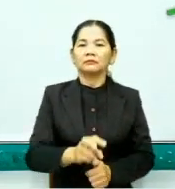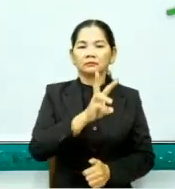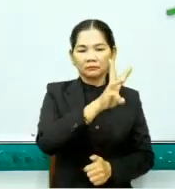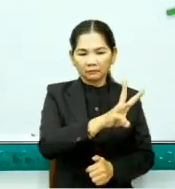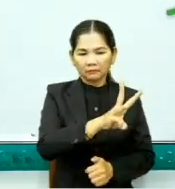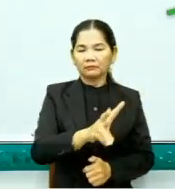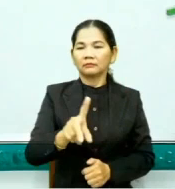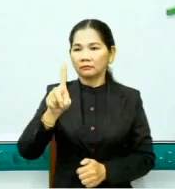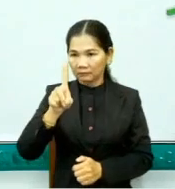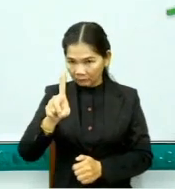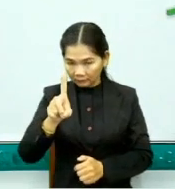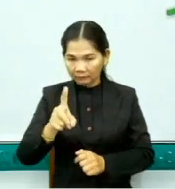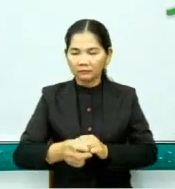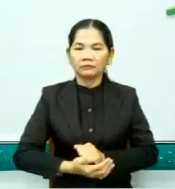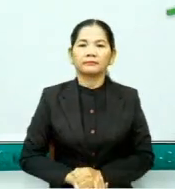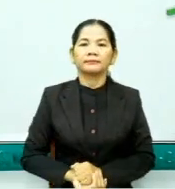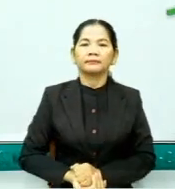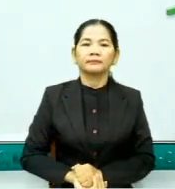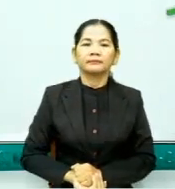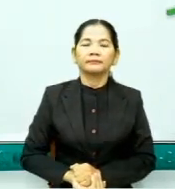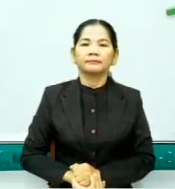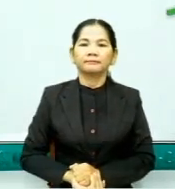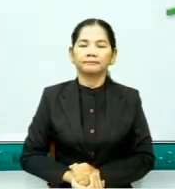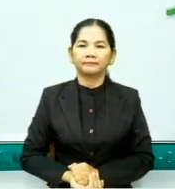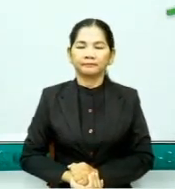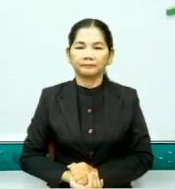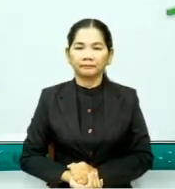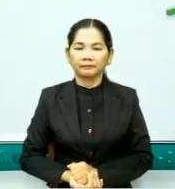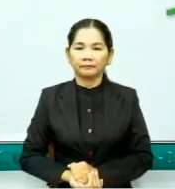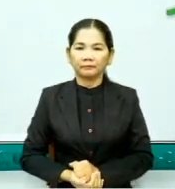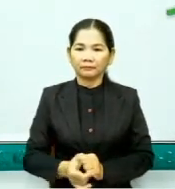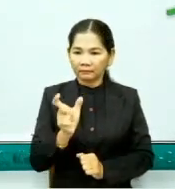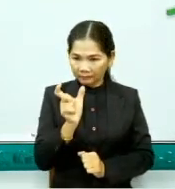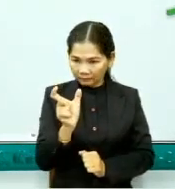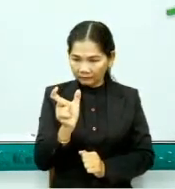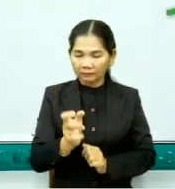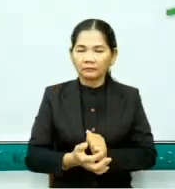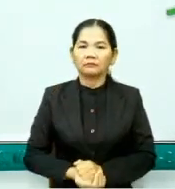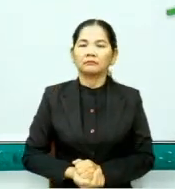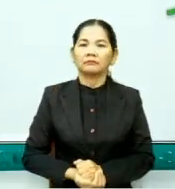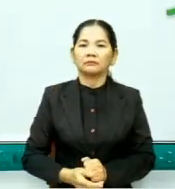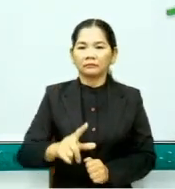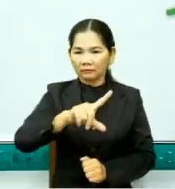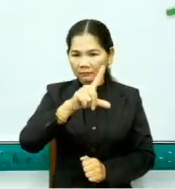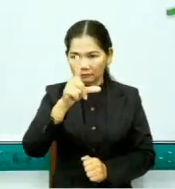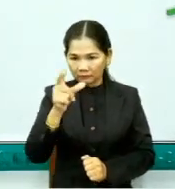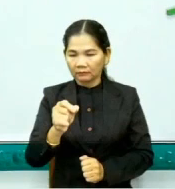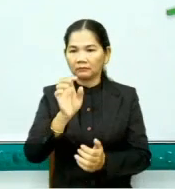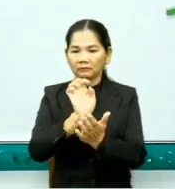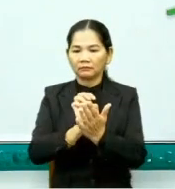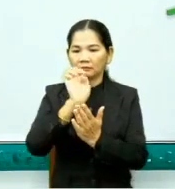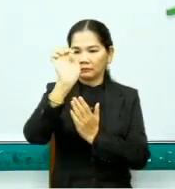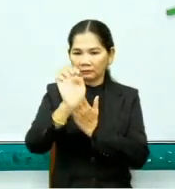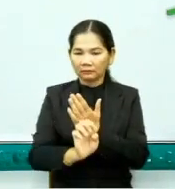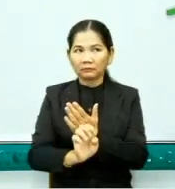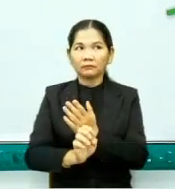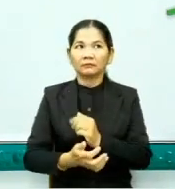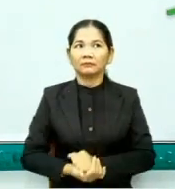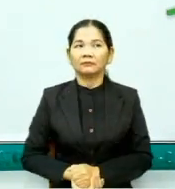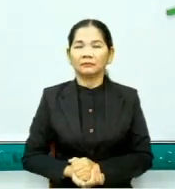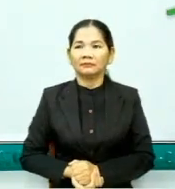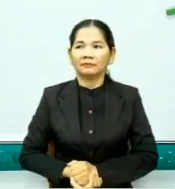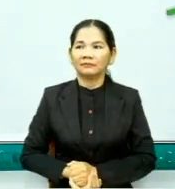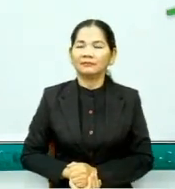tí. Xám sập mùi. Chà con đọc lìa bằng tật tứ. Khai thân nô.